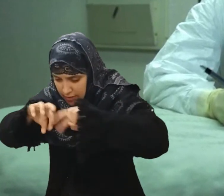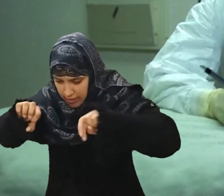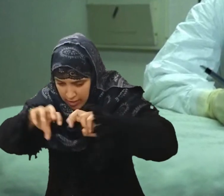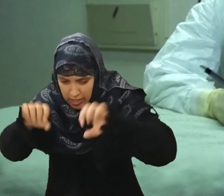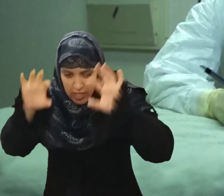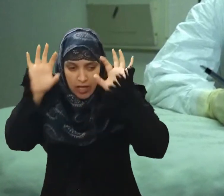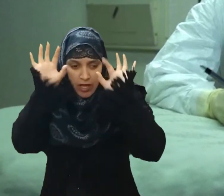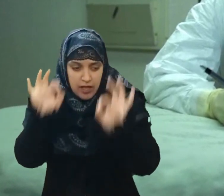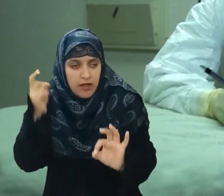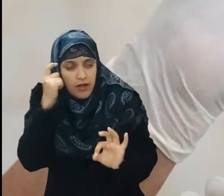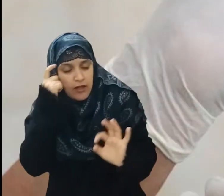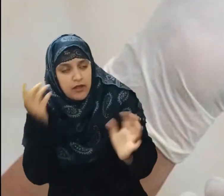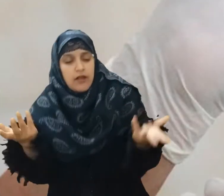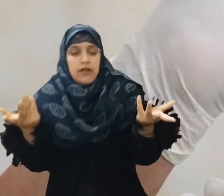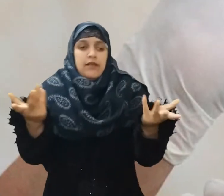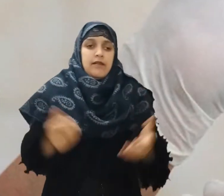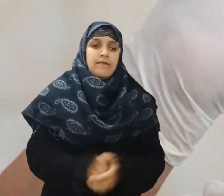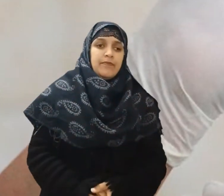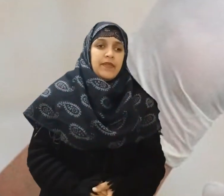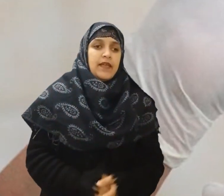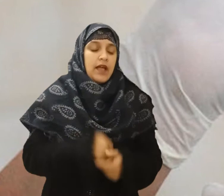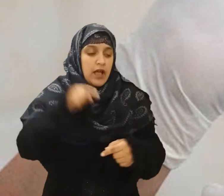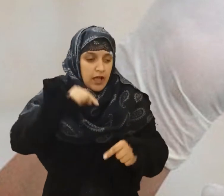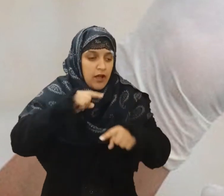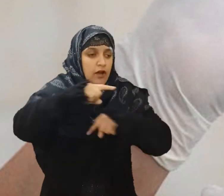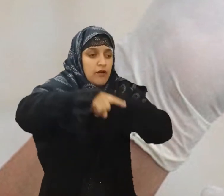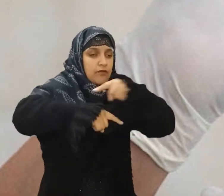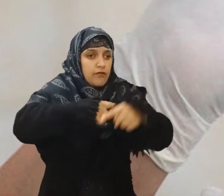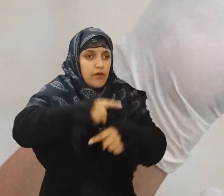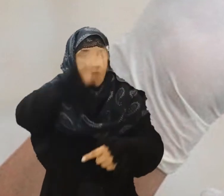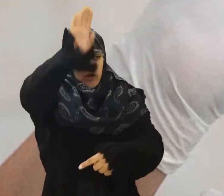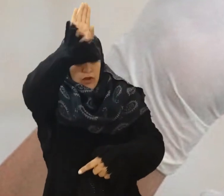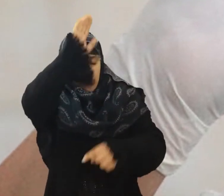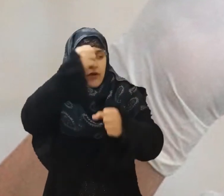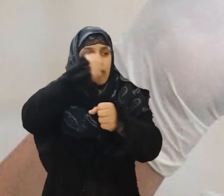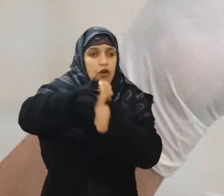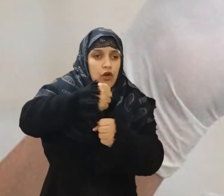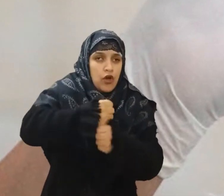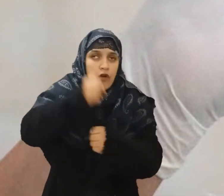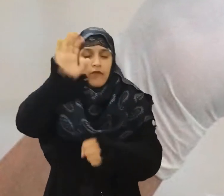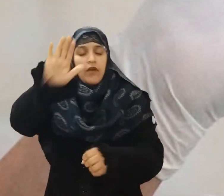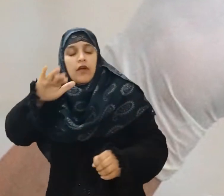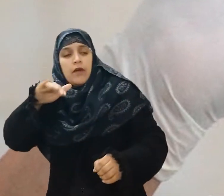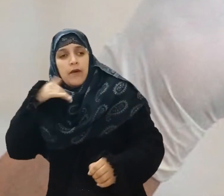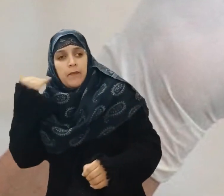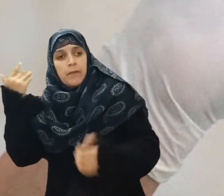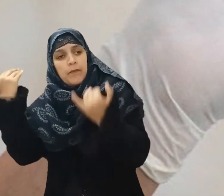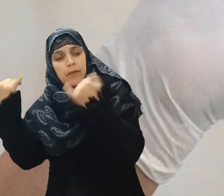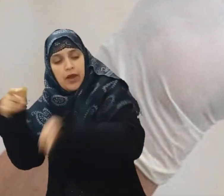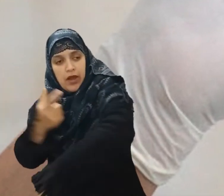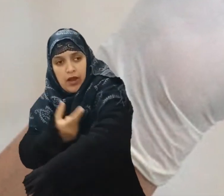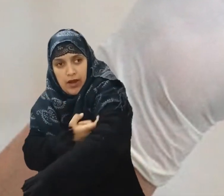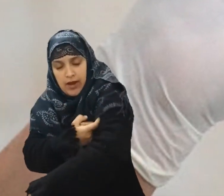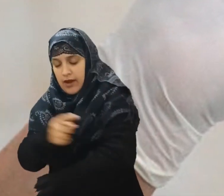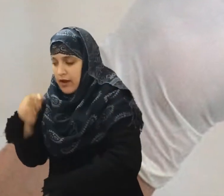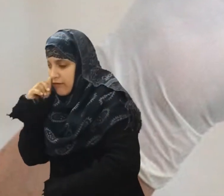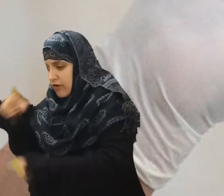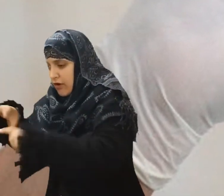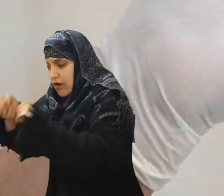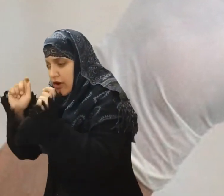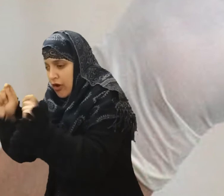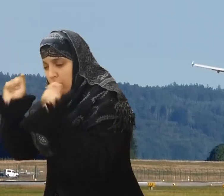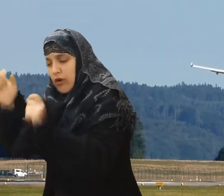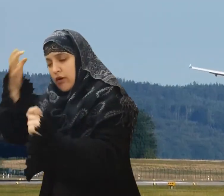میں ویکسین بنانے کا کام تیزی سے جاری ہوتا ہے۔ کئی ناکامیوں کے بعد آخر کار ویکسین تیار کر